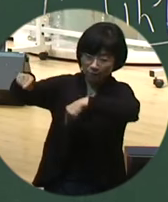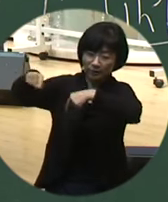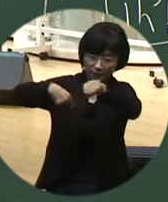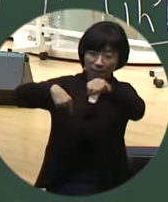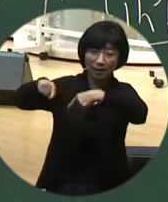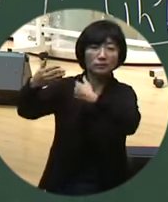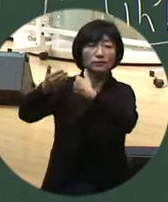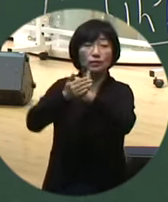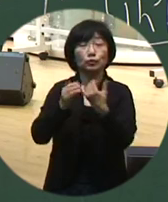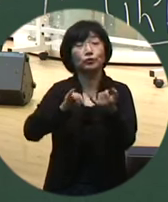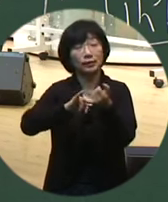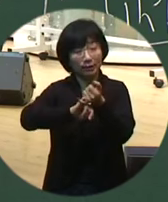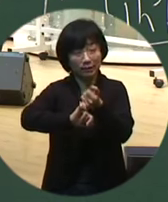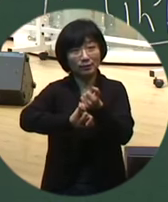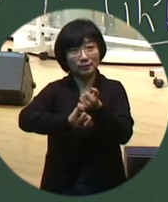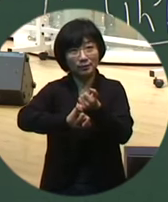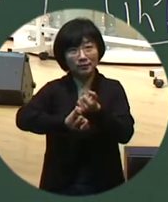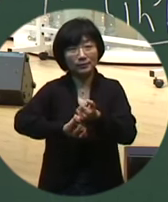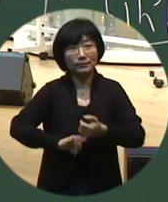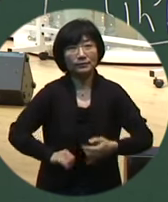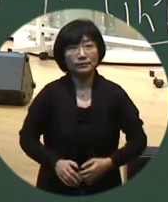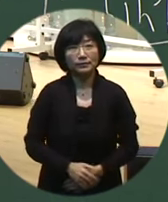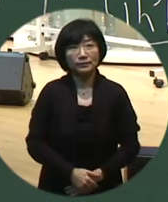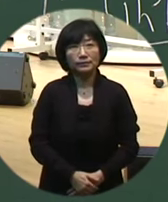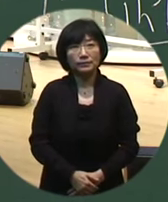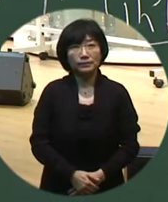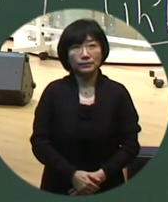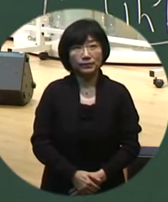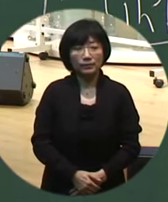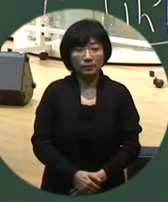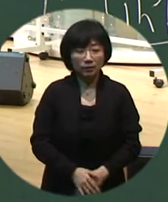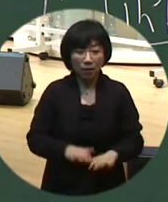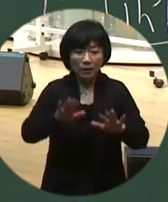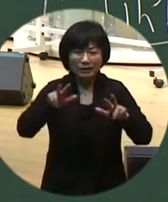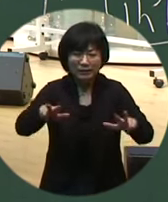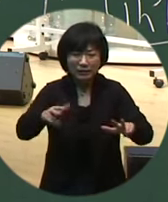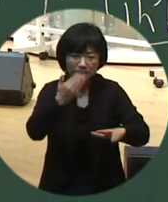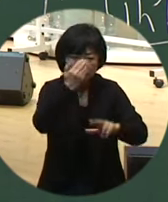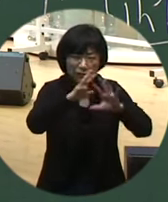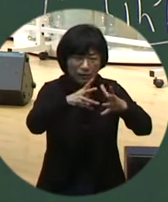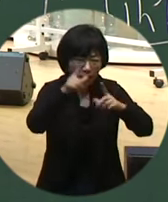God that is at work wherever those who have this covenant go. 로마 통치 아래 있고.